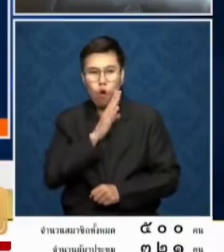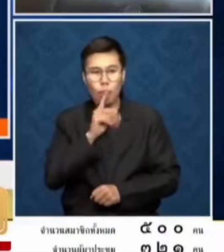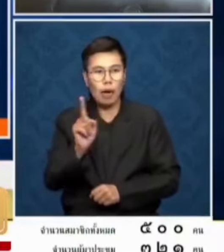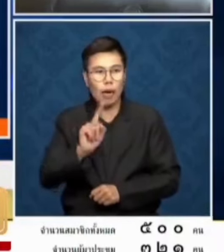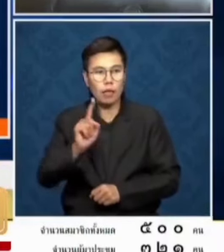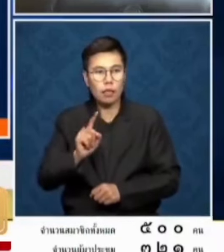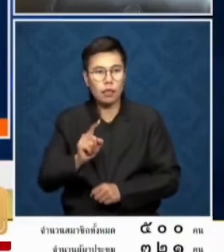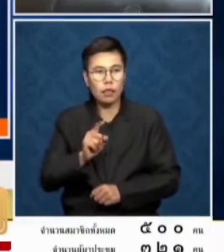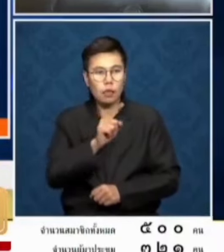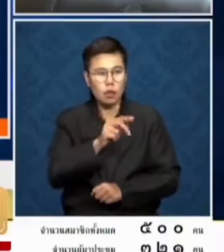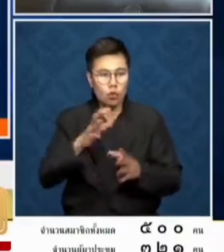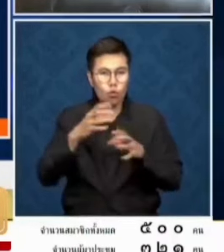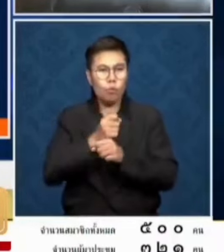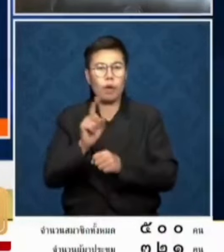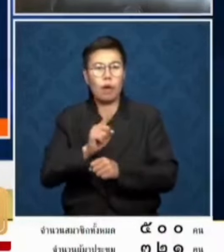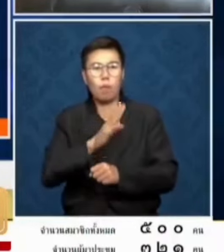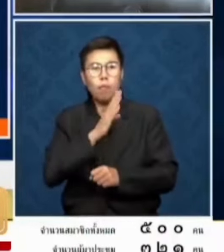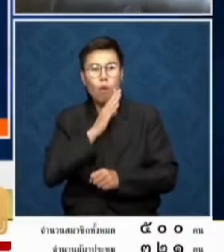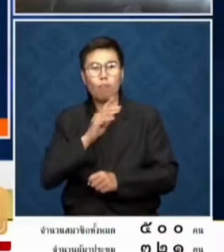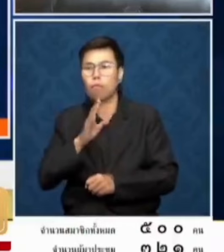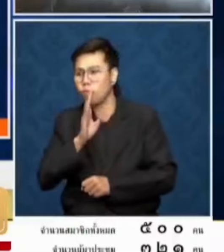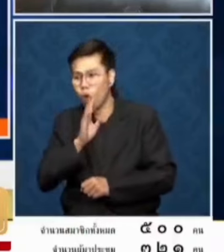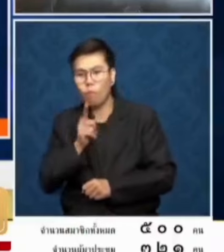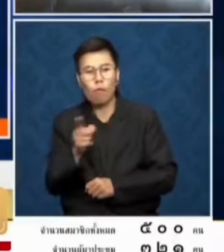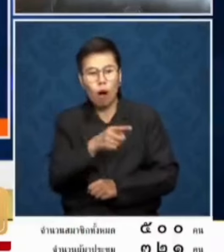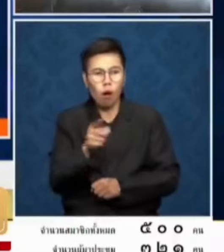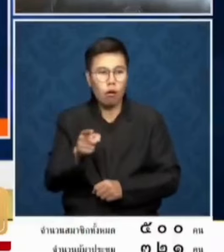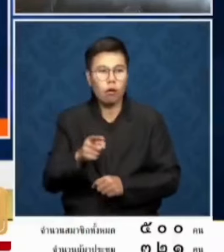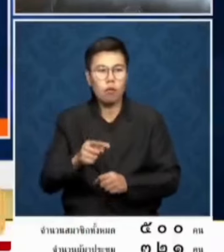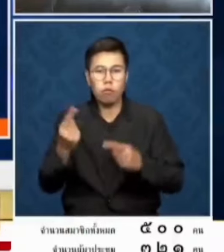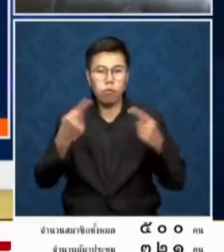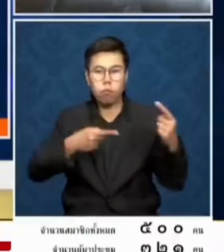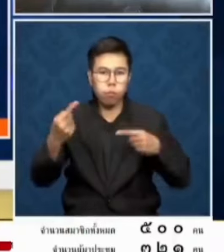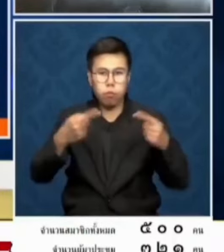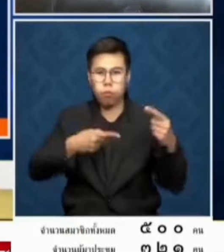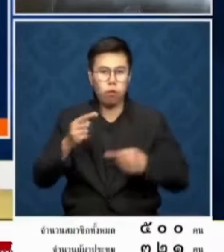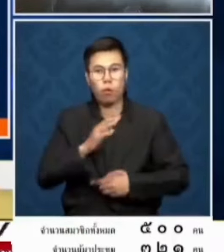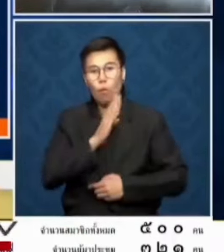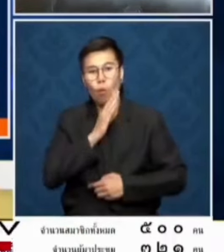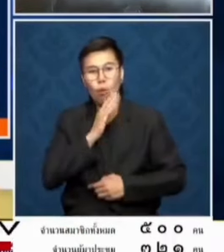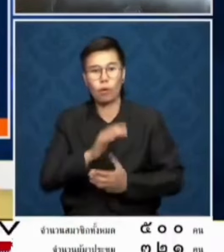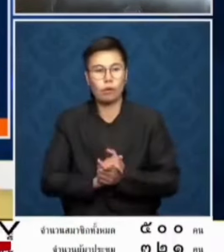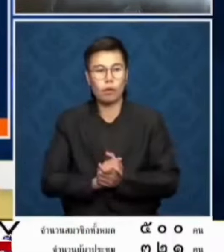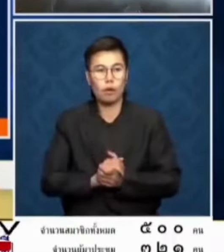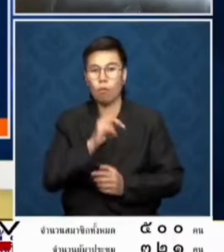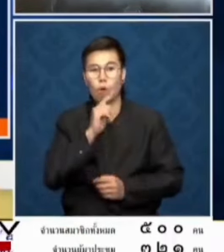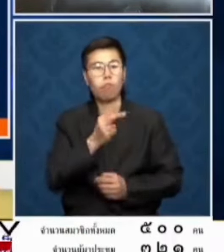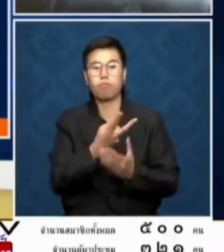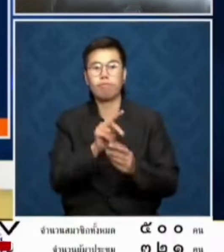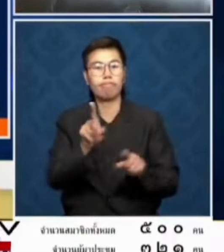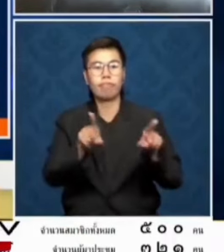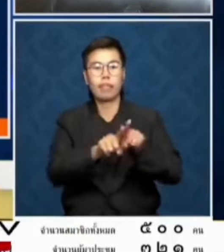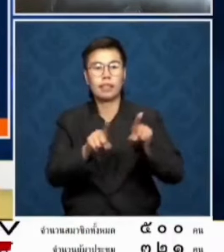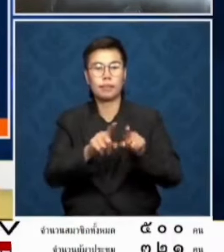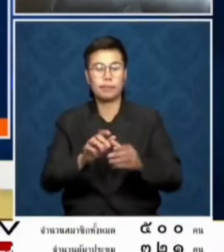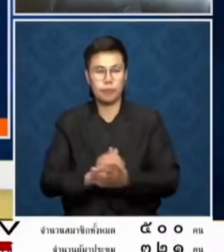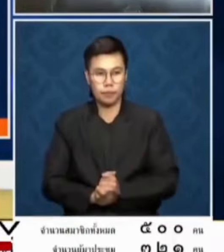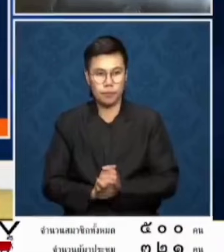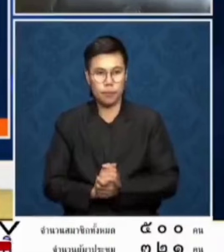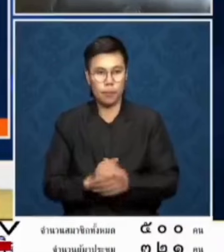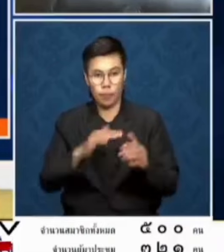ไปว่าอันไหนปลอมนะคะคุณมันปลอมคุณนั่นแหละปลอมนะคะเขาก็เถียงกันไปมาว่าอันไหนปลอมสรุปคือปลอมทั้งคู่นะคะขอบคุณมากค่ะถัด